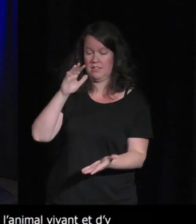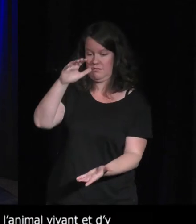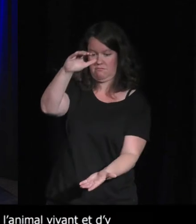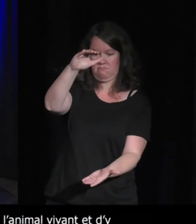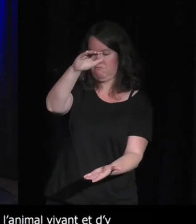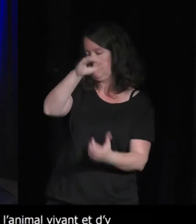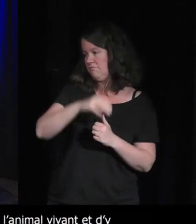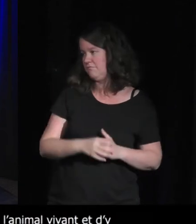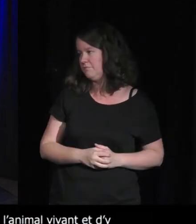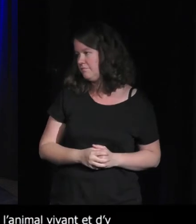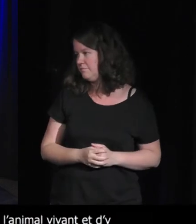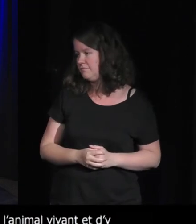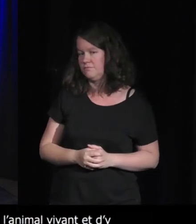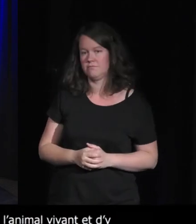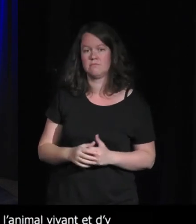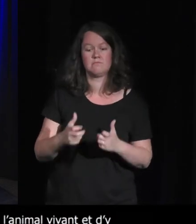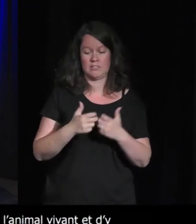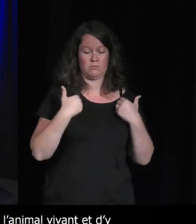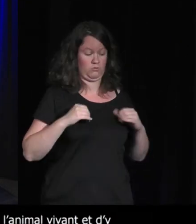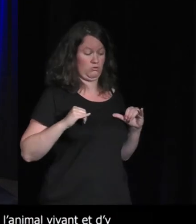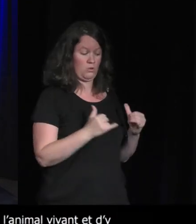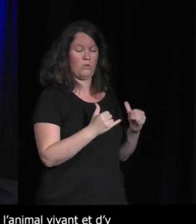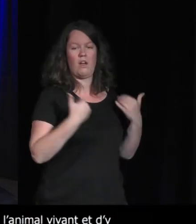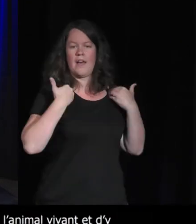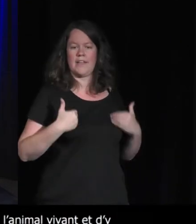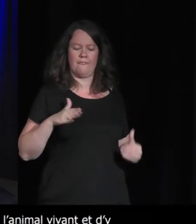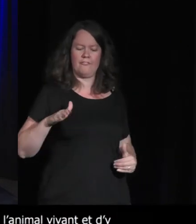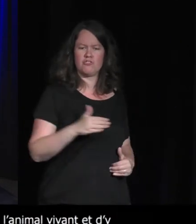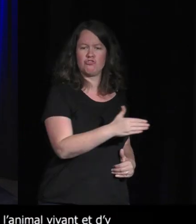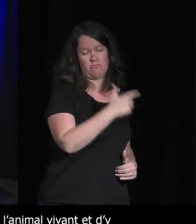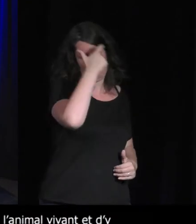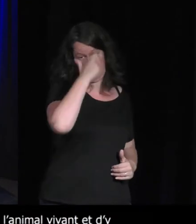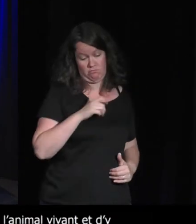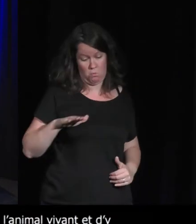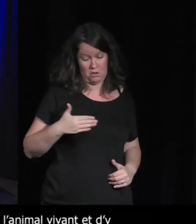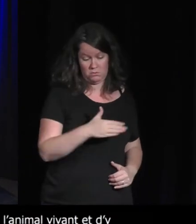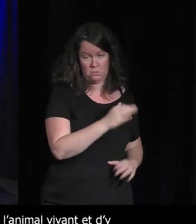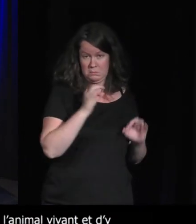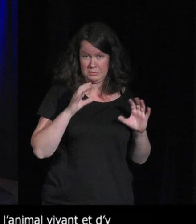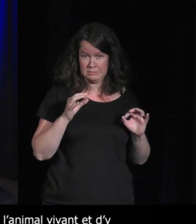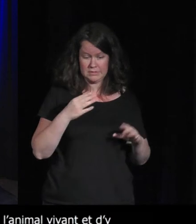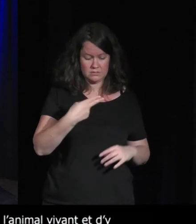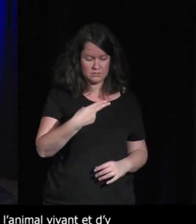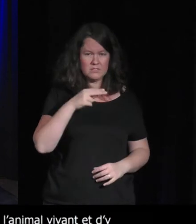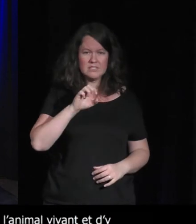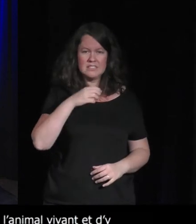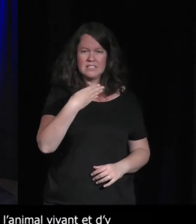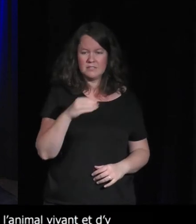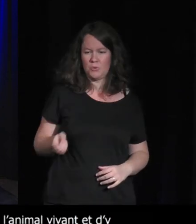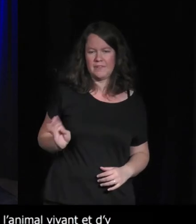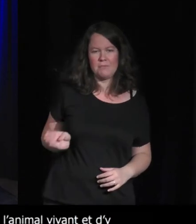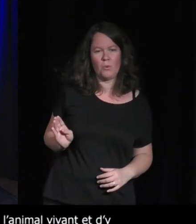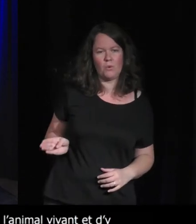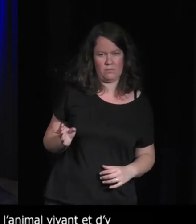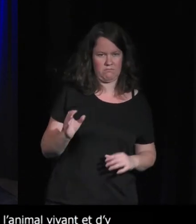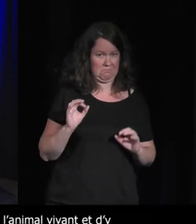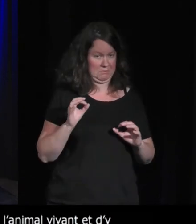il y a le I am fish on joue des poissons on joue vraiment un poisson façon némo enfin voilà et puis il y a l